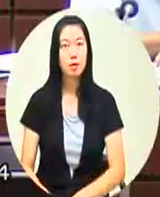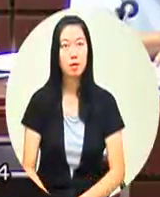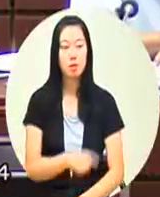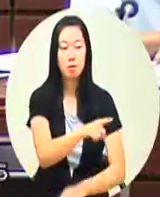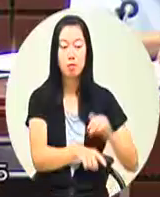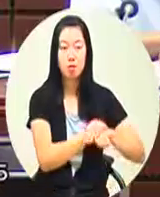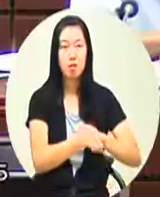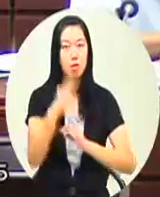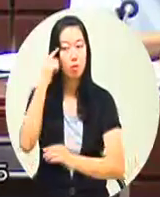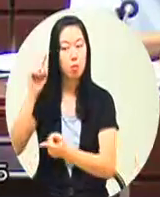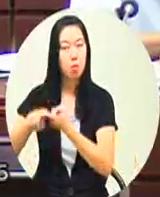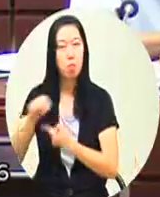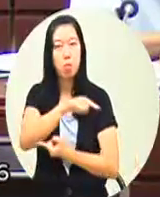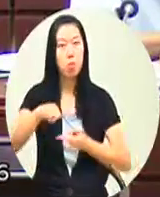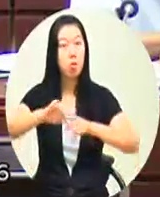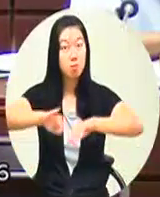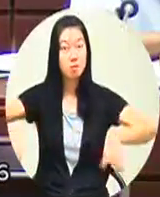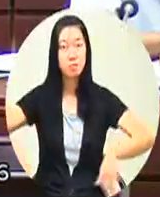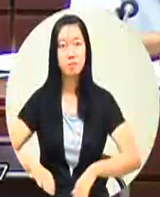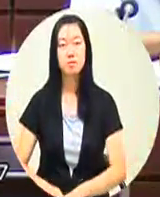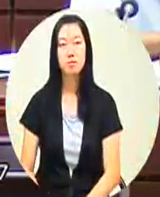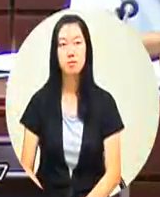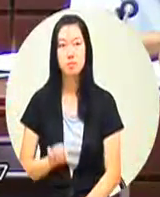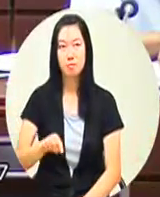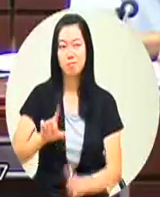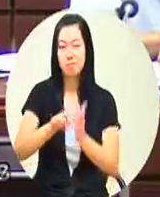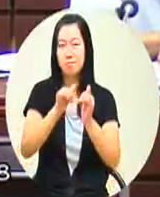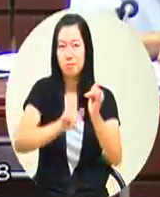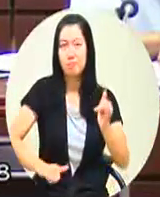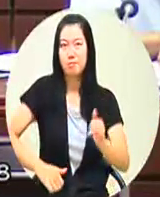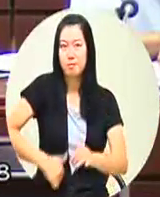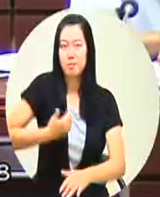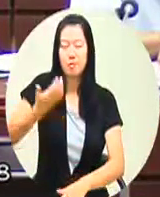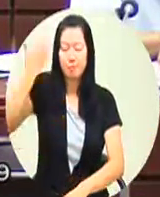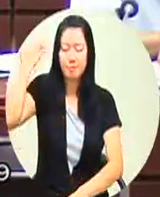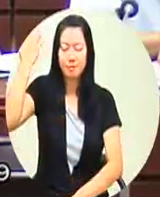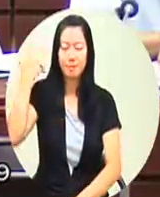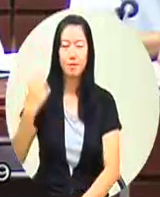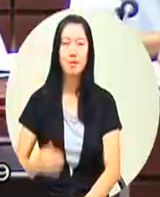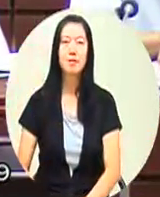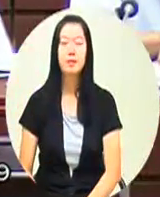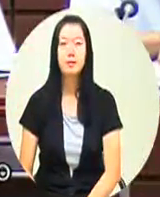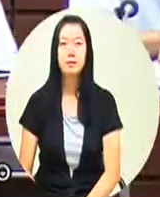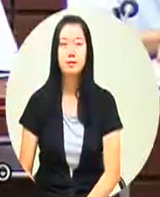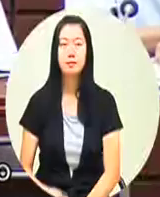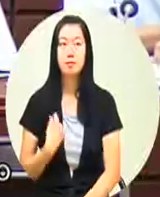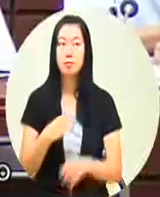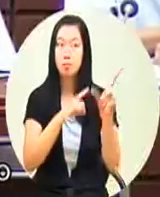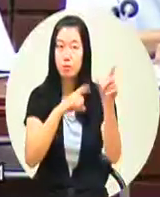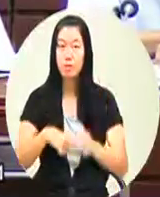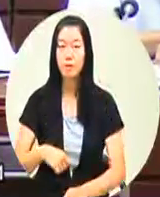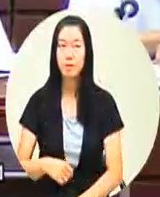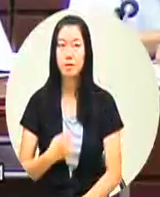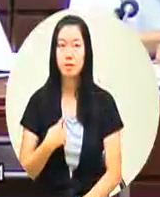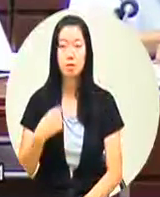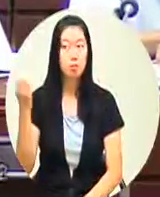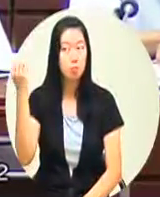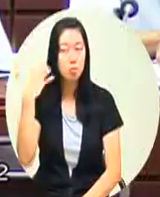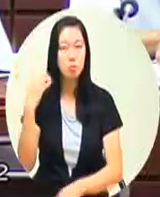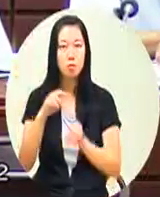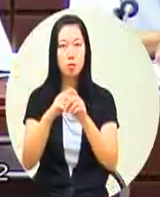当是两回事啊， 因为这个时代真的是久远了、啊，我真的 啊，但是根据我得到的资